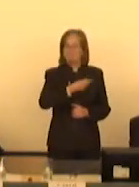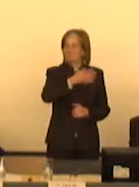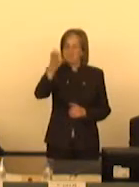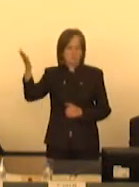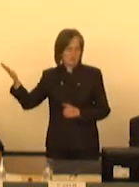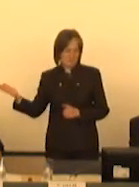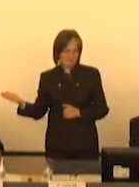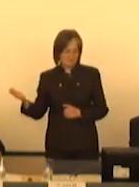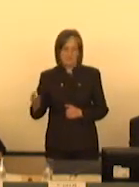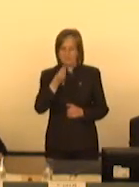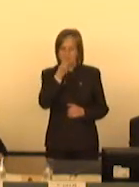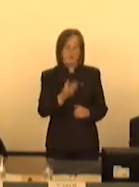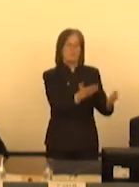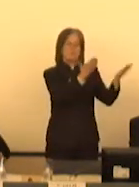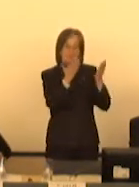Hola, bona tarda a tothom.